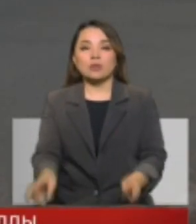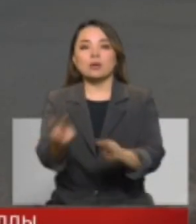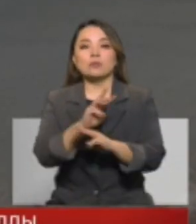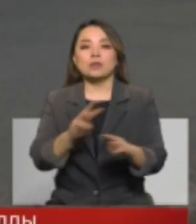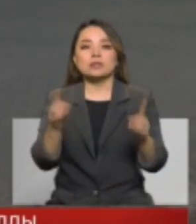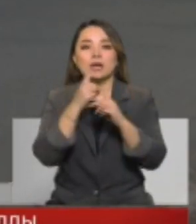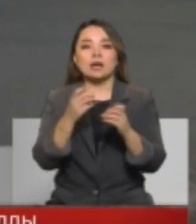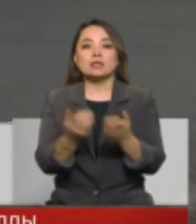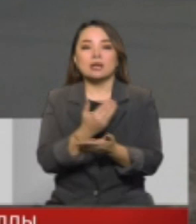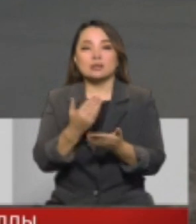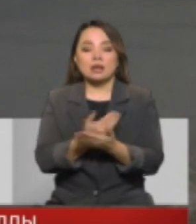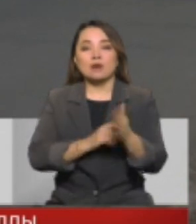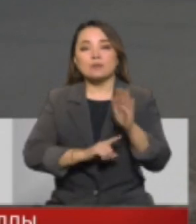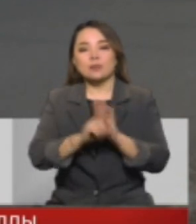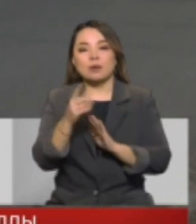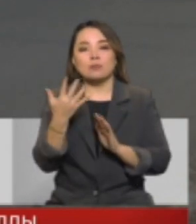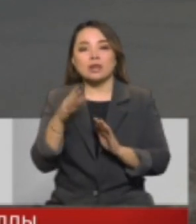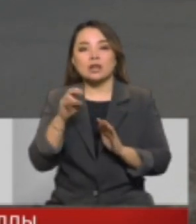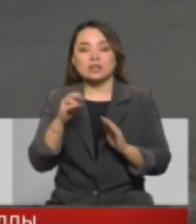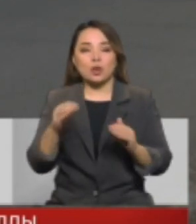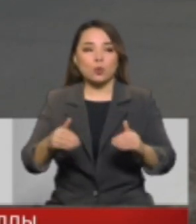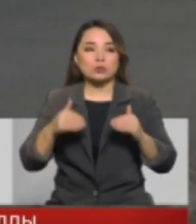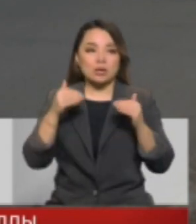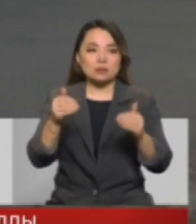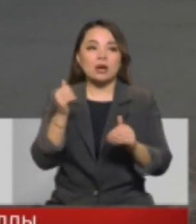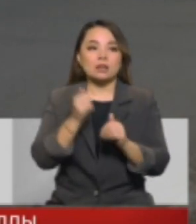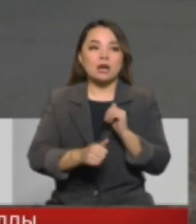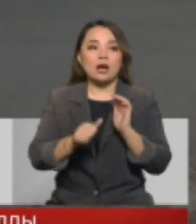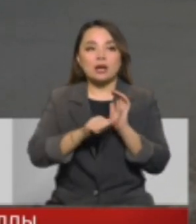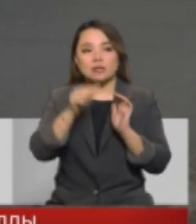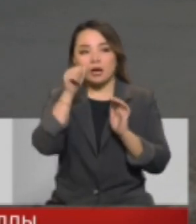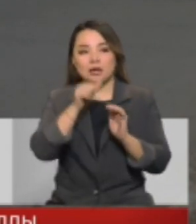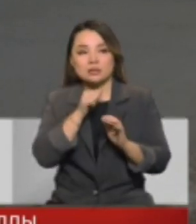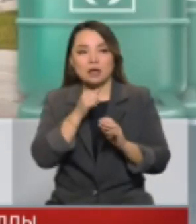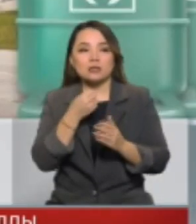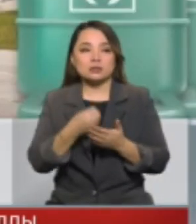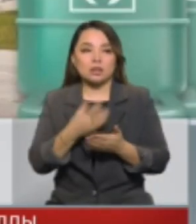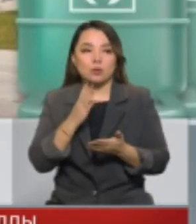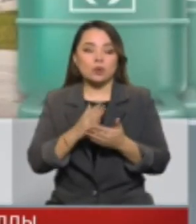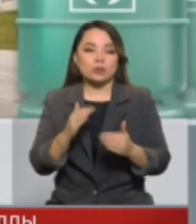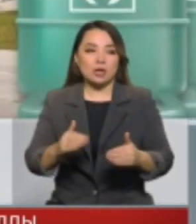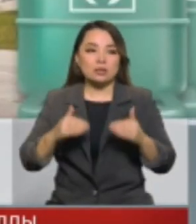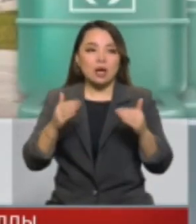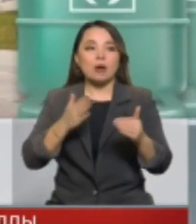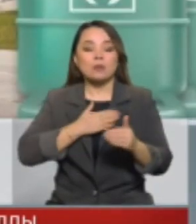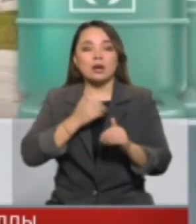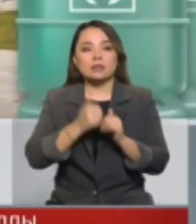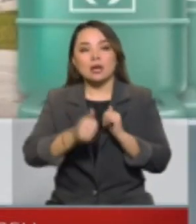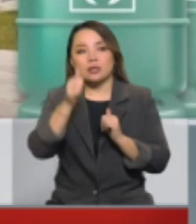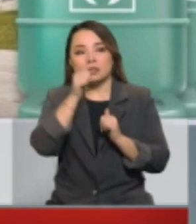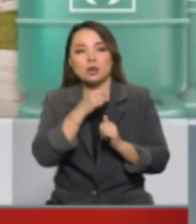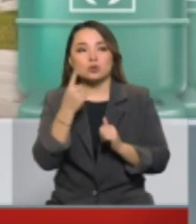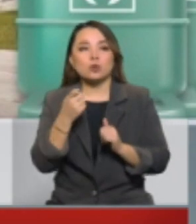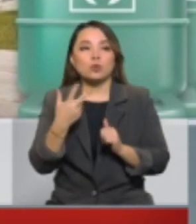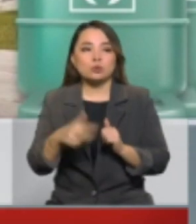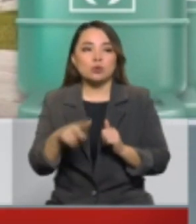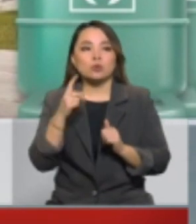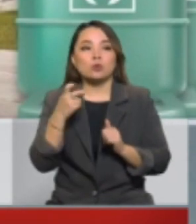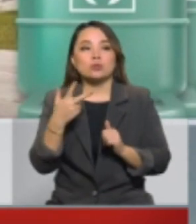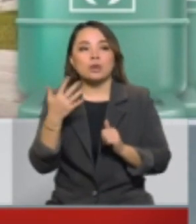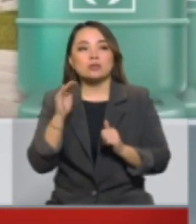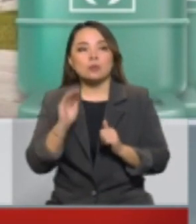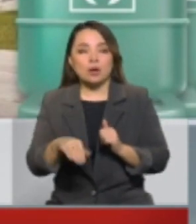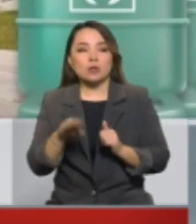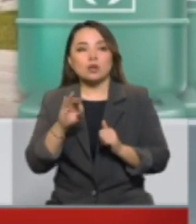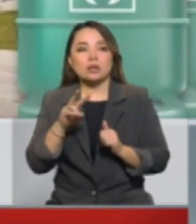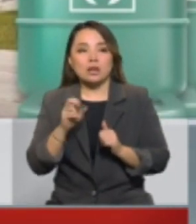Министрліктің мәліметі бойынша әуелде баға 5 теңгеге өседі, кейін әр 6 ай сайын қымбаттап отырады. Бізде қазір ай сайын 130-135 мың